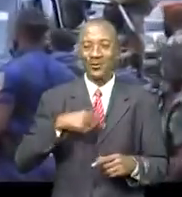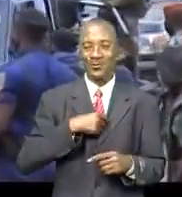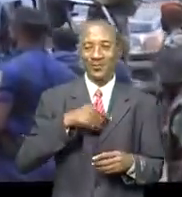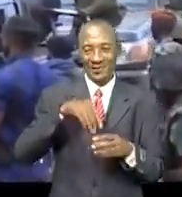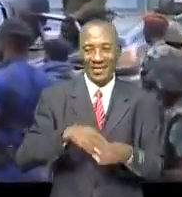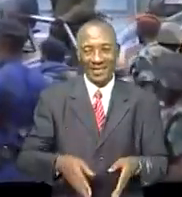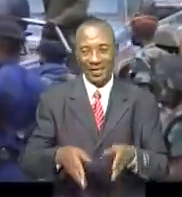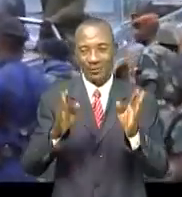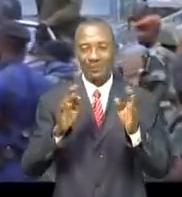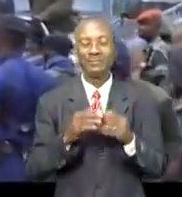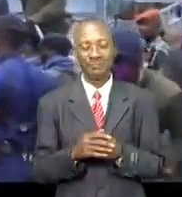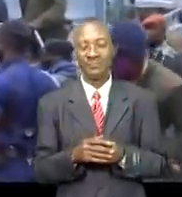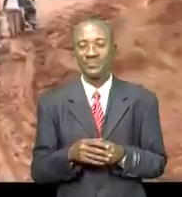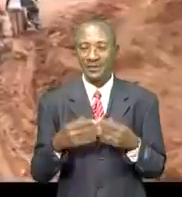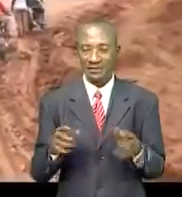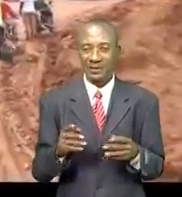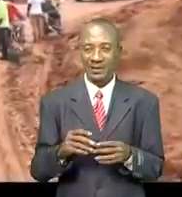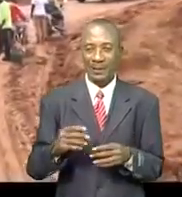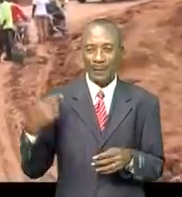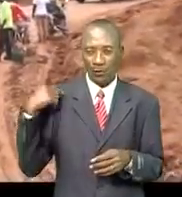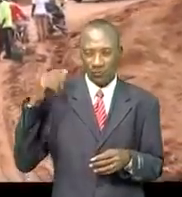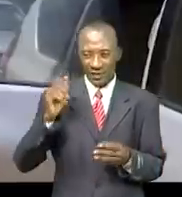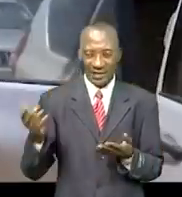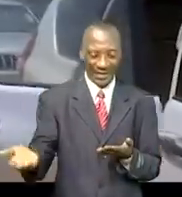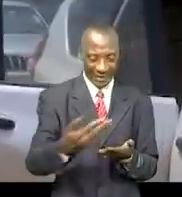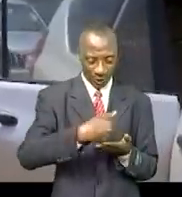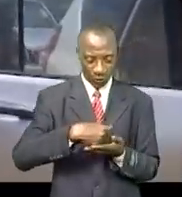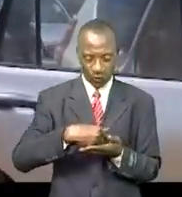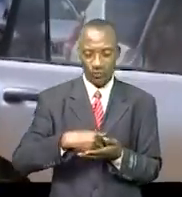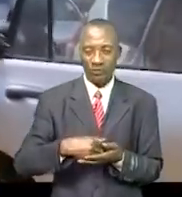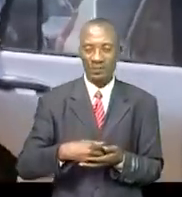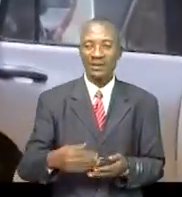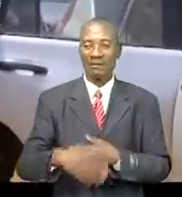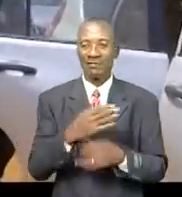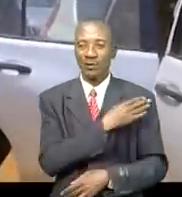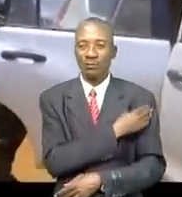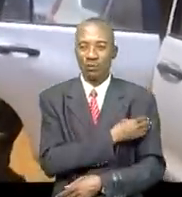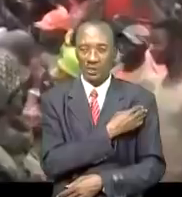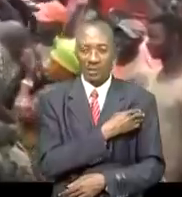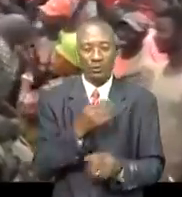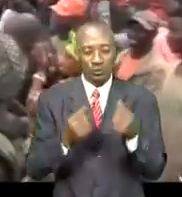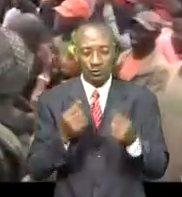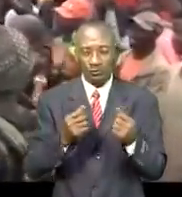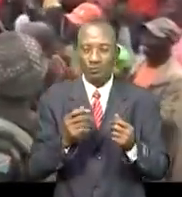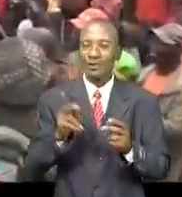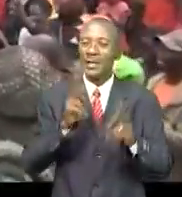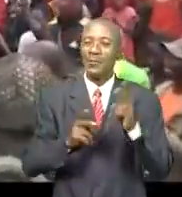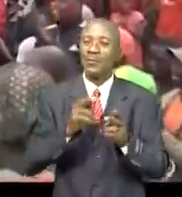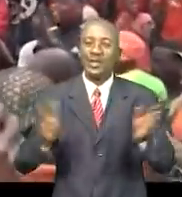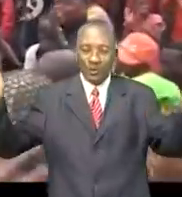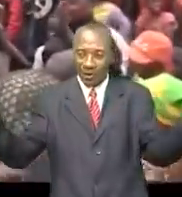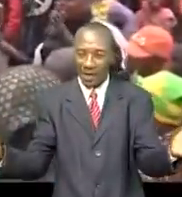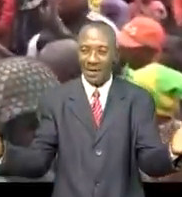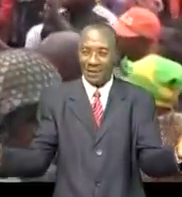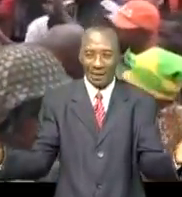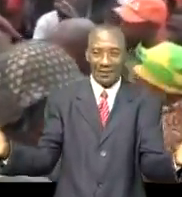Sur son chemin de retour vers Bunia, le cortège de l'autorité provinciale a été stoppé net par la population qui tenait à tout prix à communier